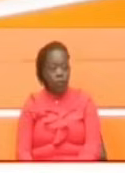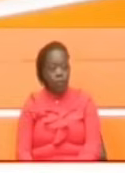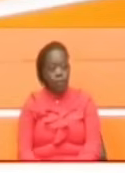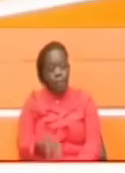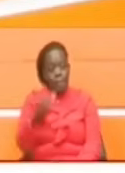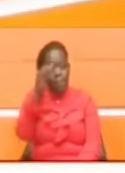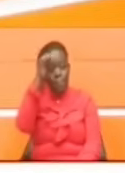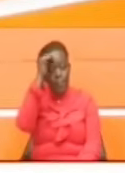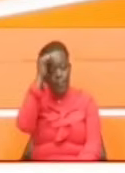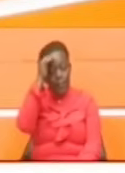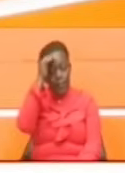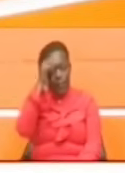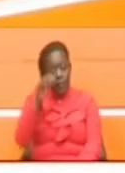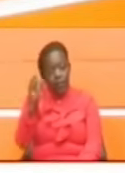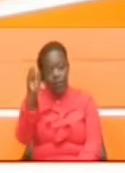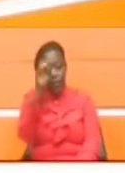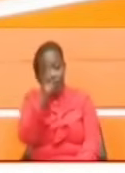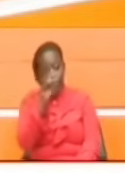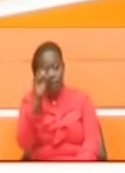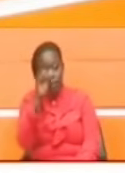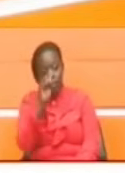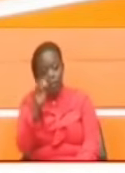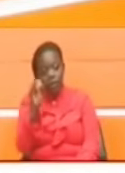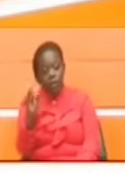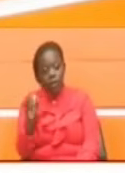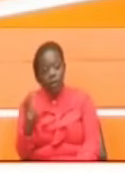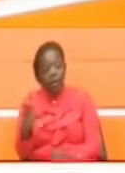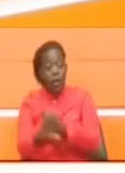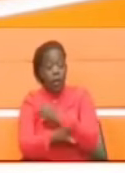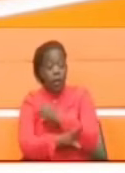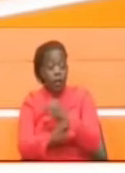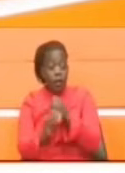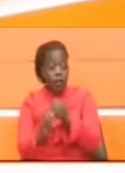Ate poliisi yali ku muyigo ogw'abanyazi